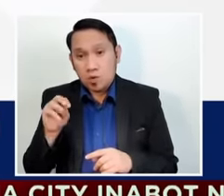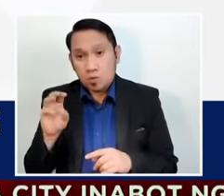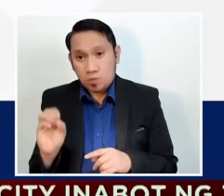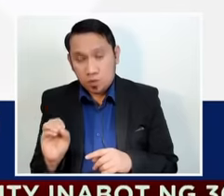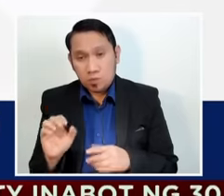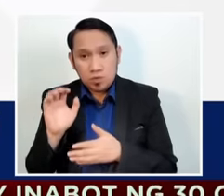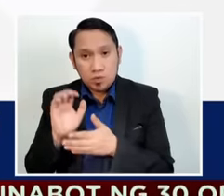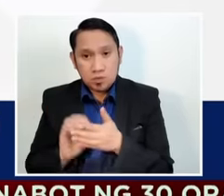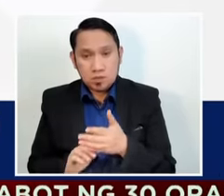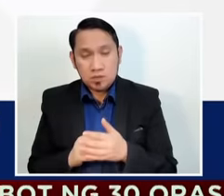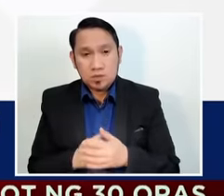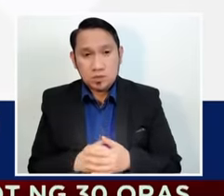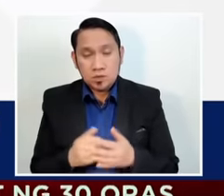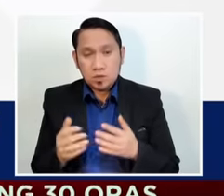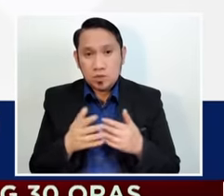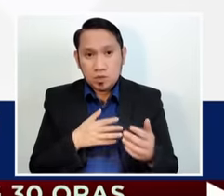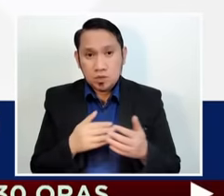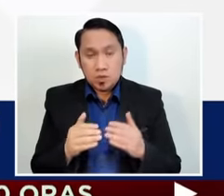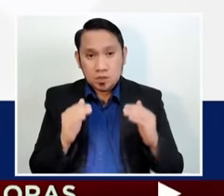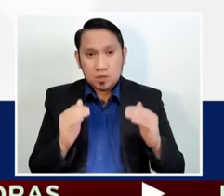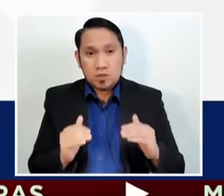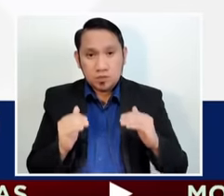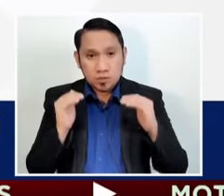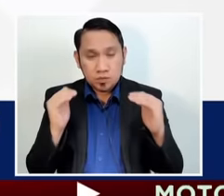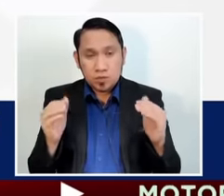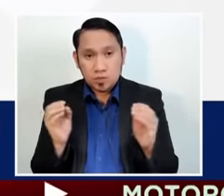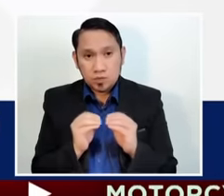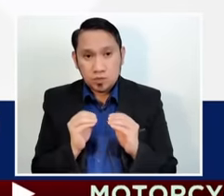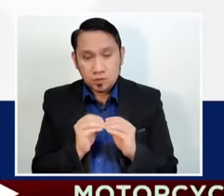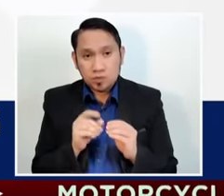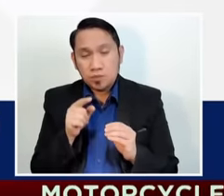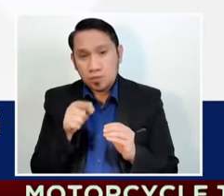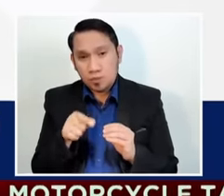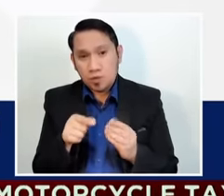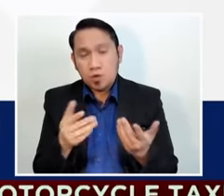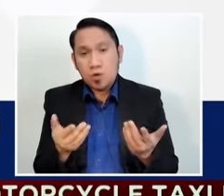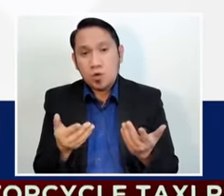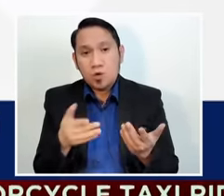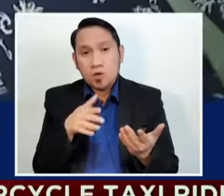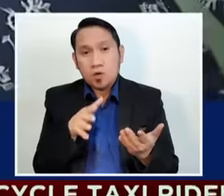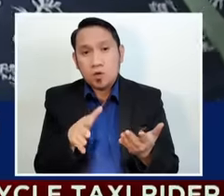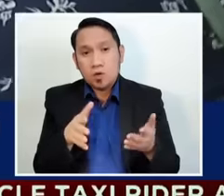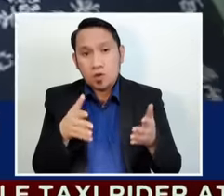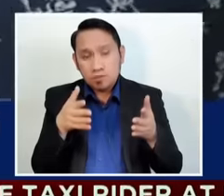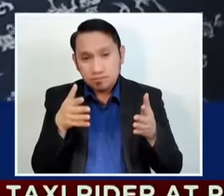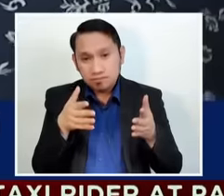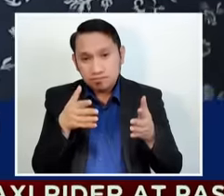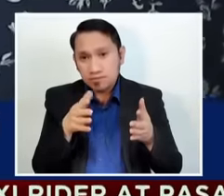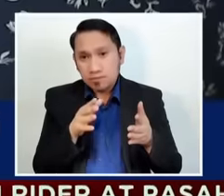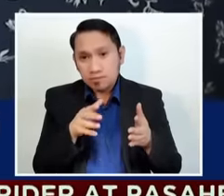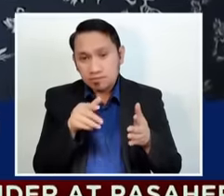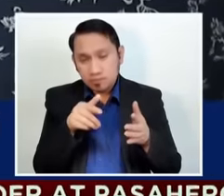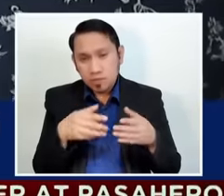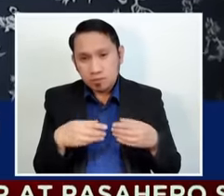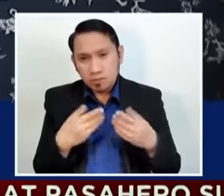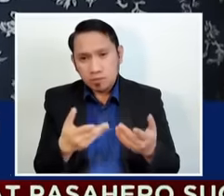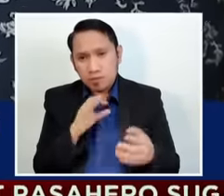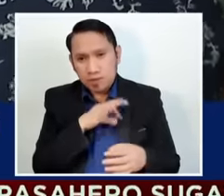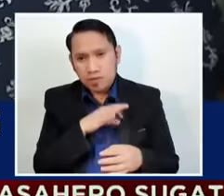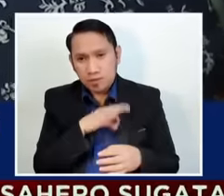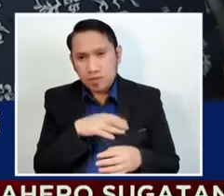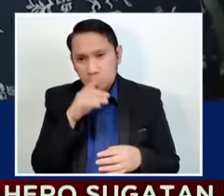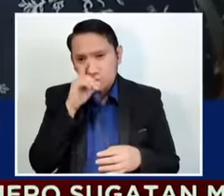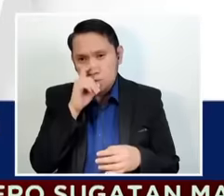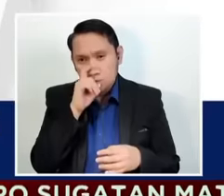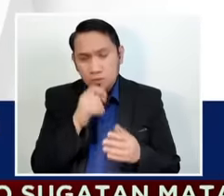discount, whichever is higher and more favorable po sa senior citizen. Nasa lagpas 8% na